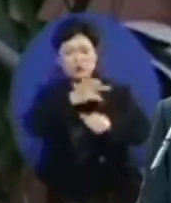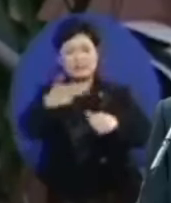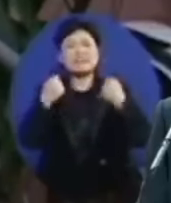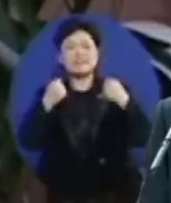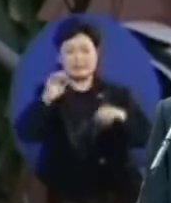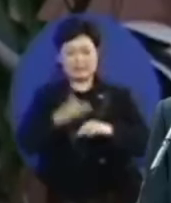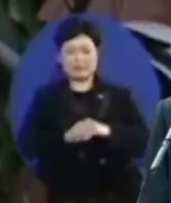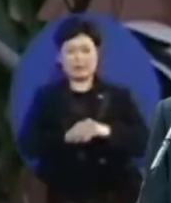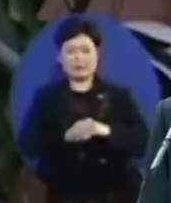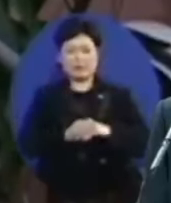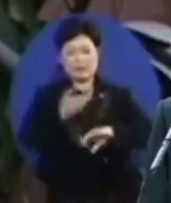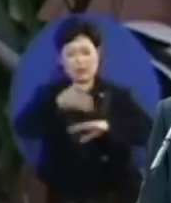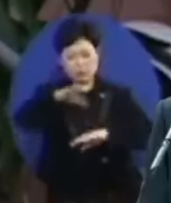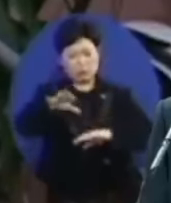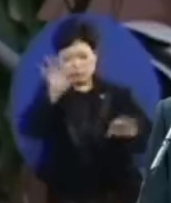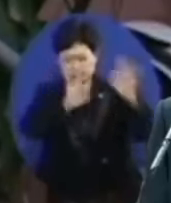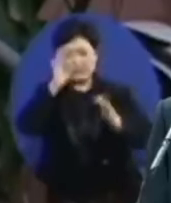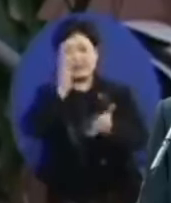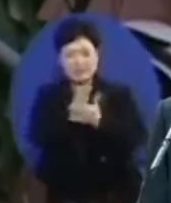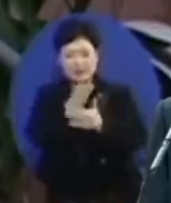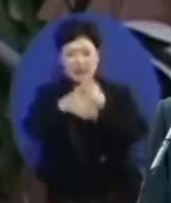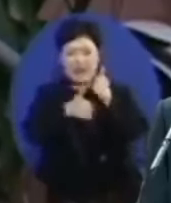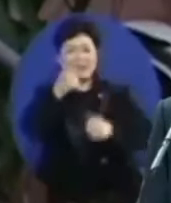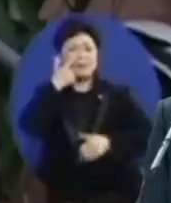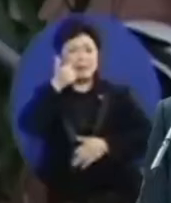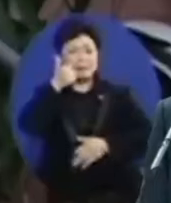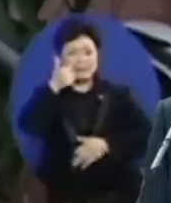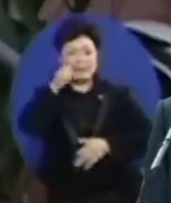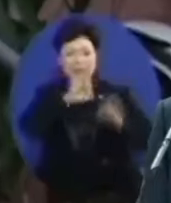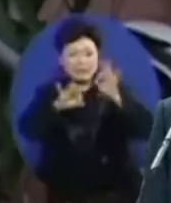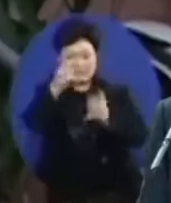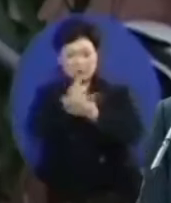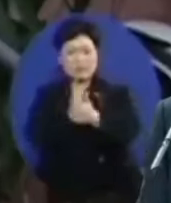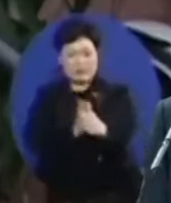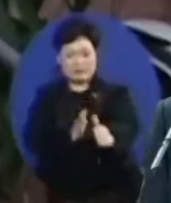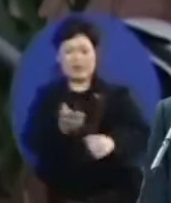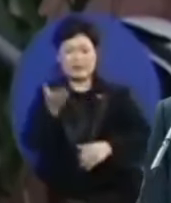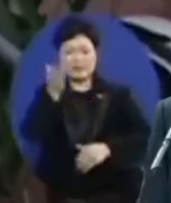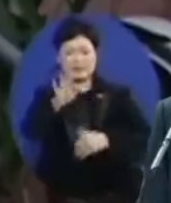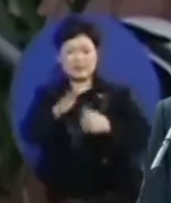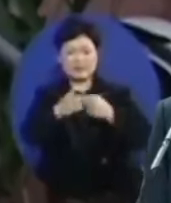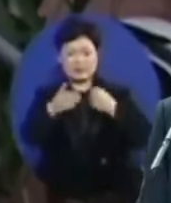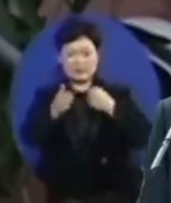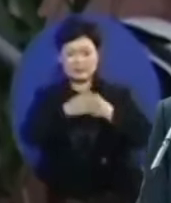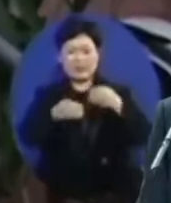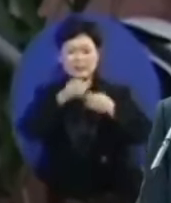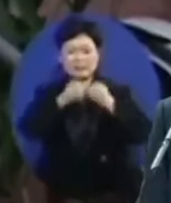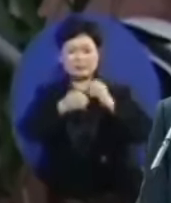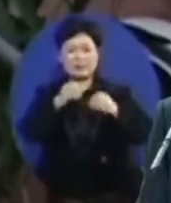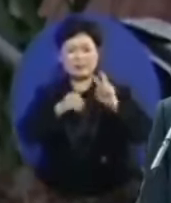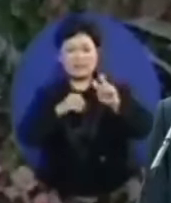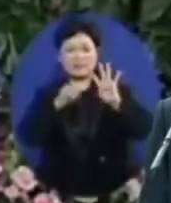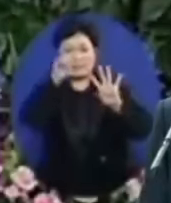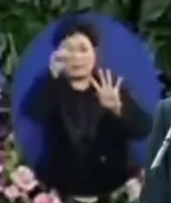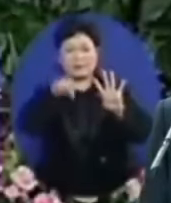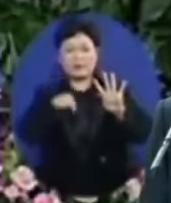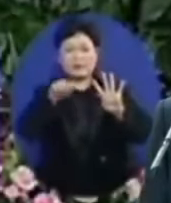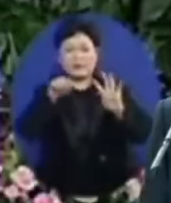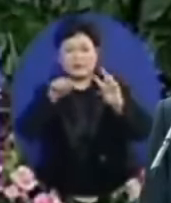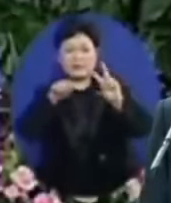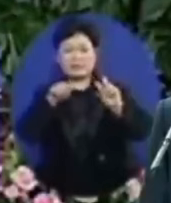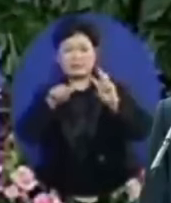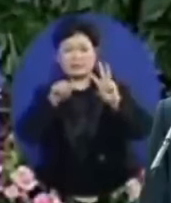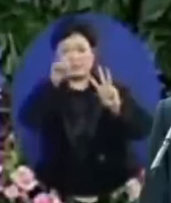환난 날에 다른 데를 찾아가지 말고 하나님 아버지께로 찾아가야 되는 것입니다. 그렇기 때문에 시편 23편 4절에 내가 사망의 음침한